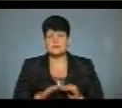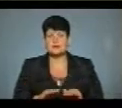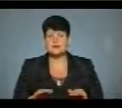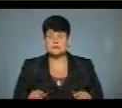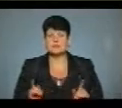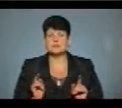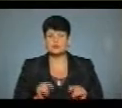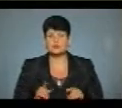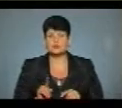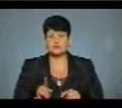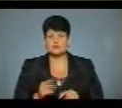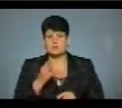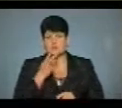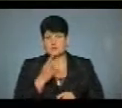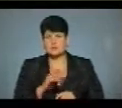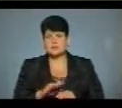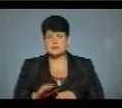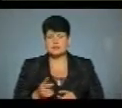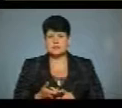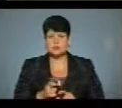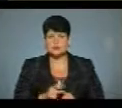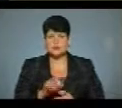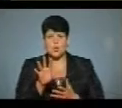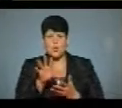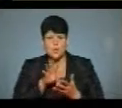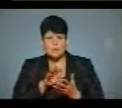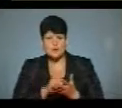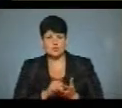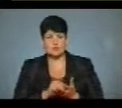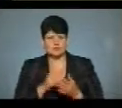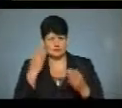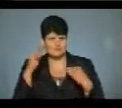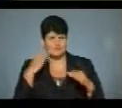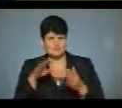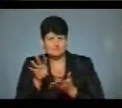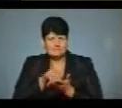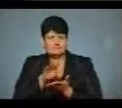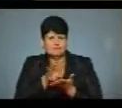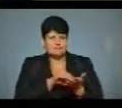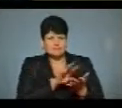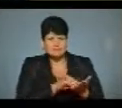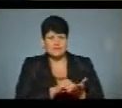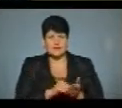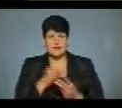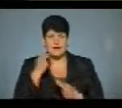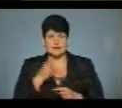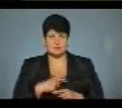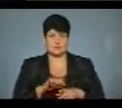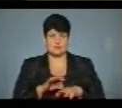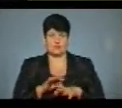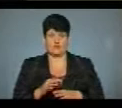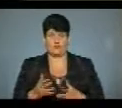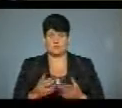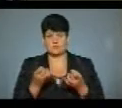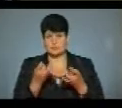що ми помітили, що діти дуже наші копіюють чужу поведінку, і вони набагато краще себе поводять з